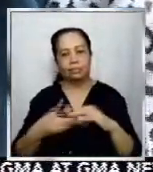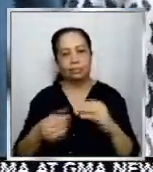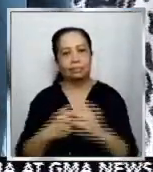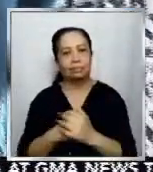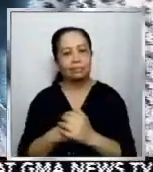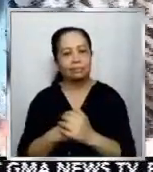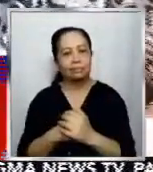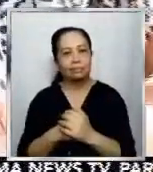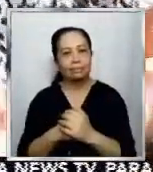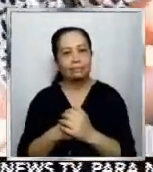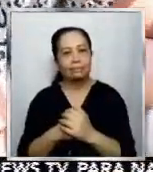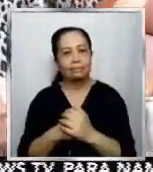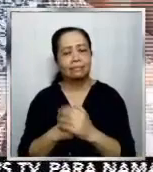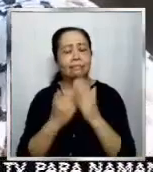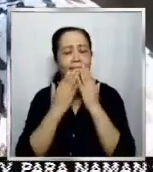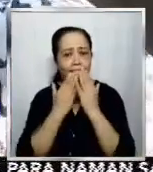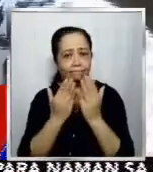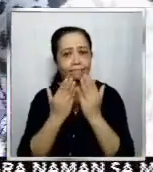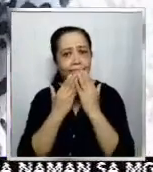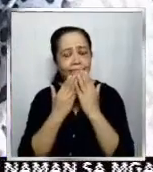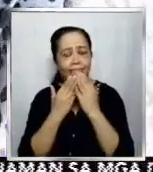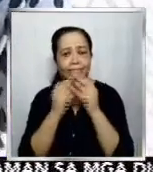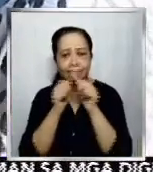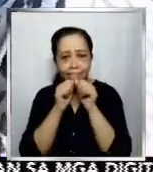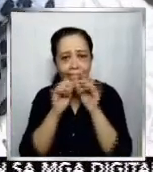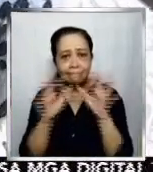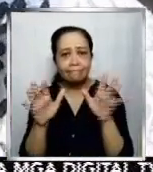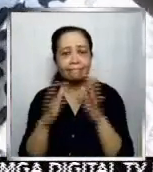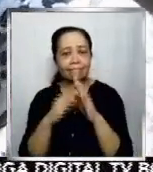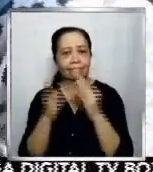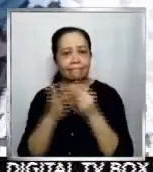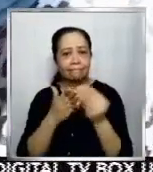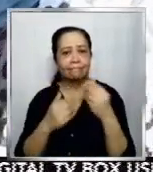Ay, salamat po. Biyaya. Pabili ko ng gamot nga.